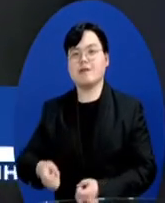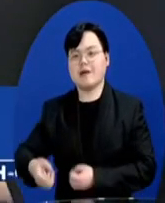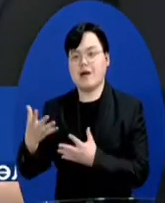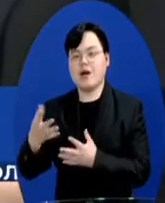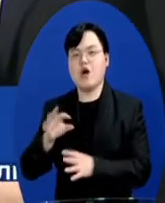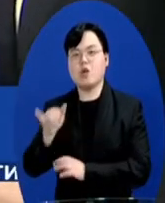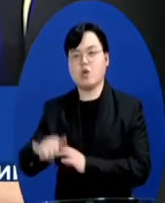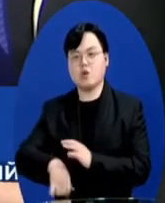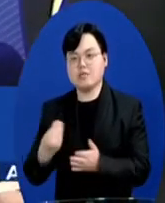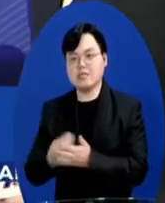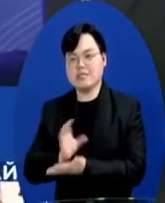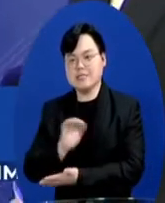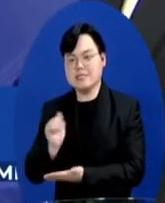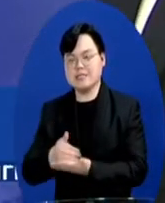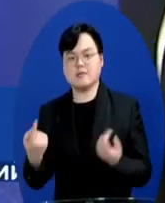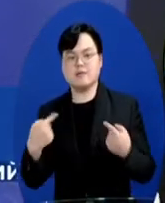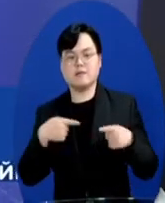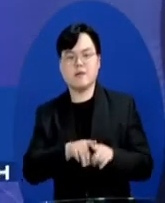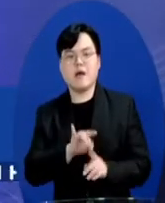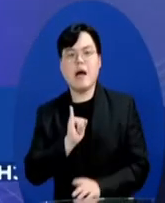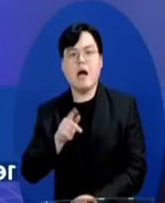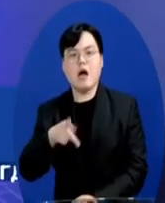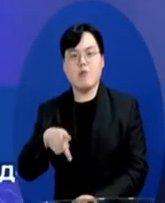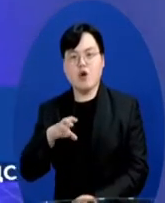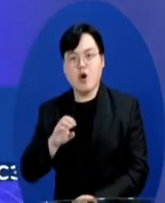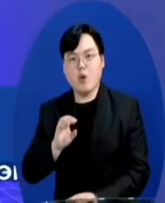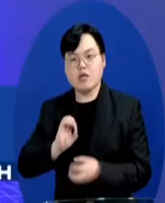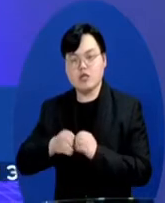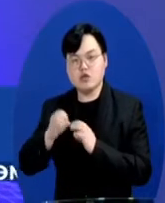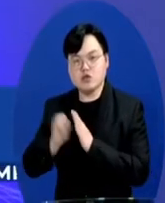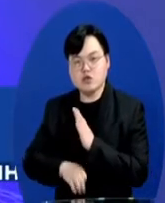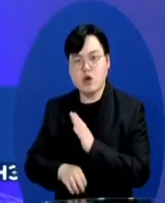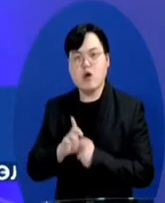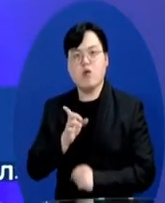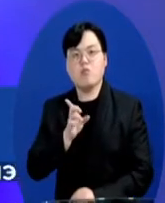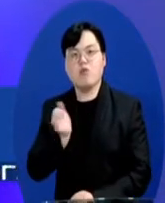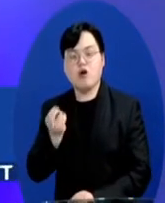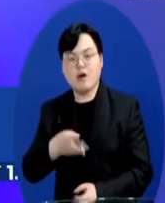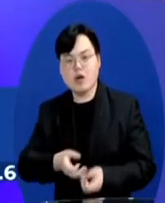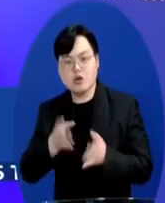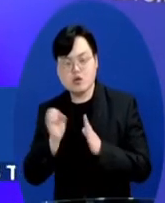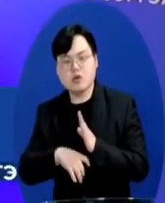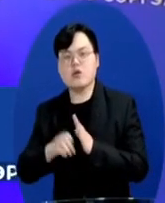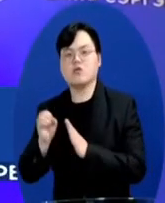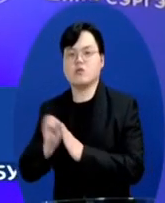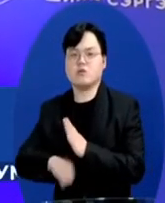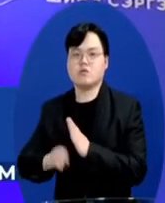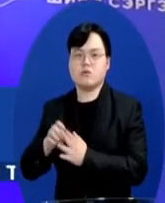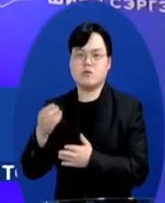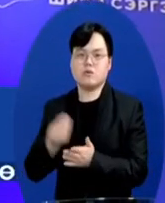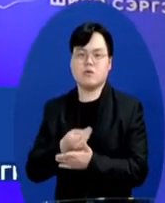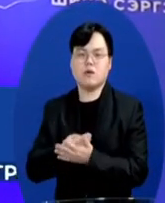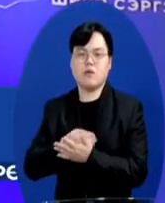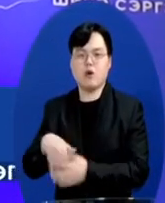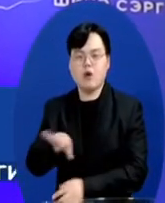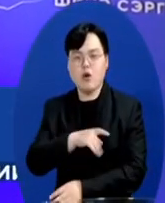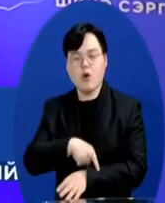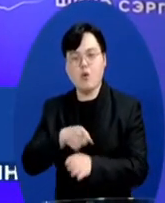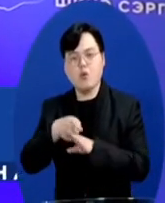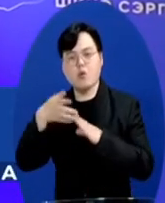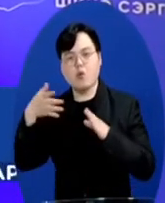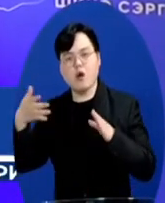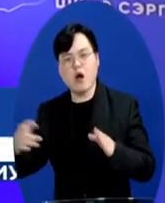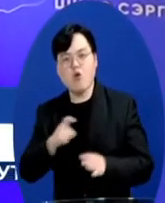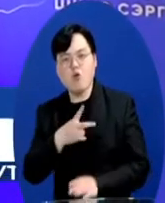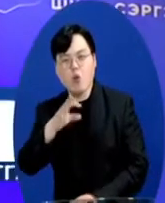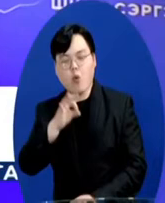улсын жишгээрэл явах ёстой. IPO хийх ёстой, бонд гаргах ёстой, Бид нарт урт хугацааны хүү багтаа зээлийн